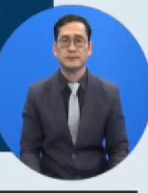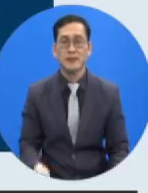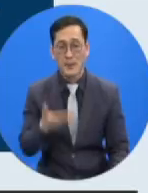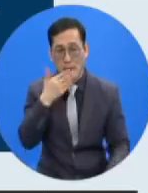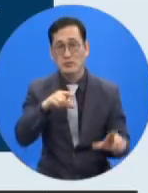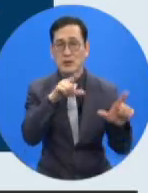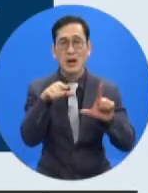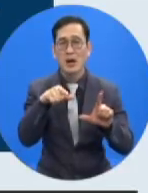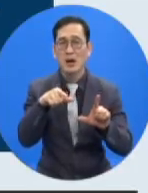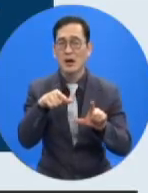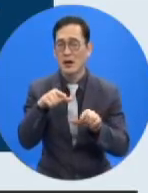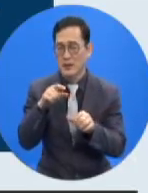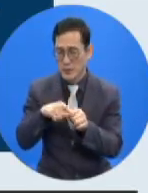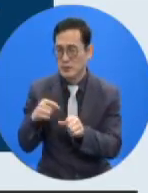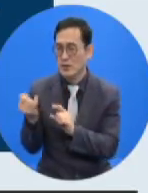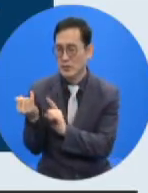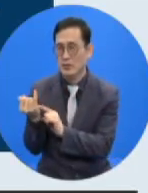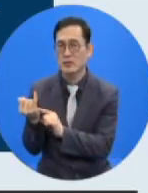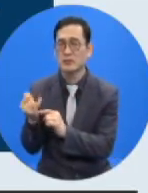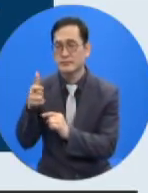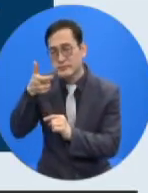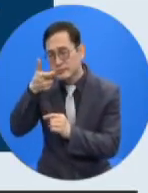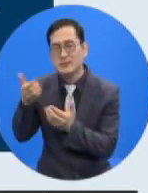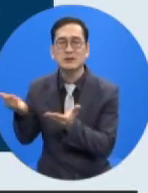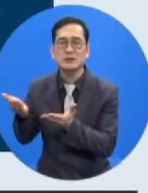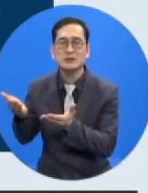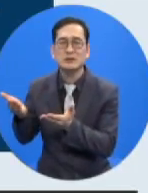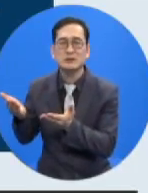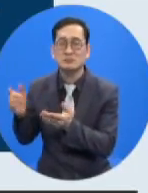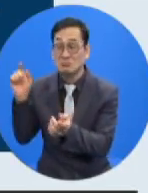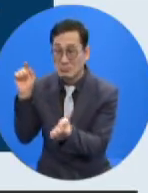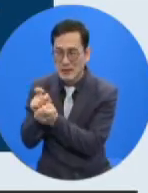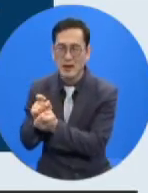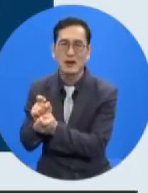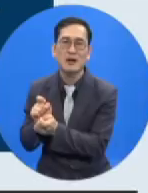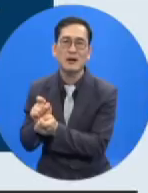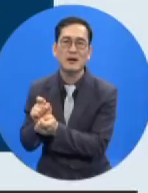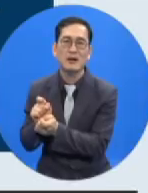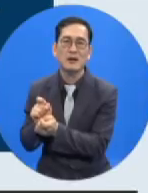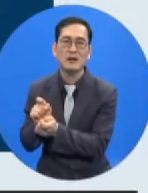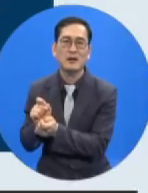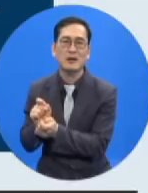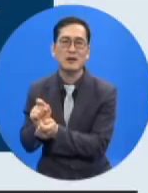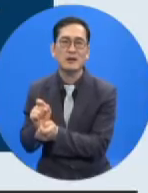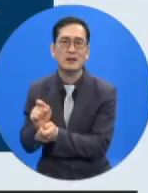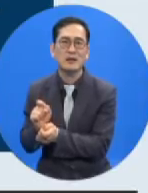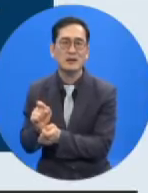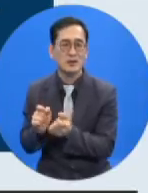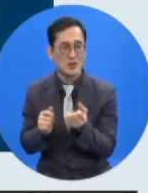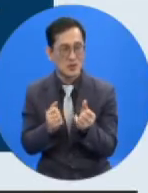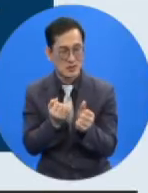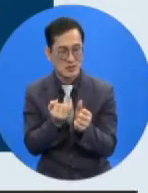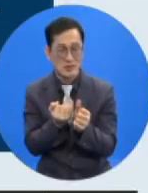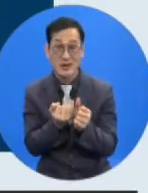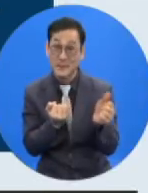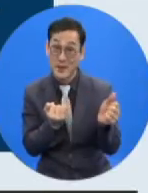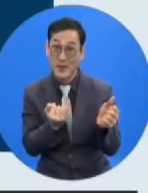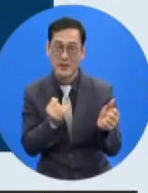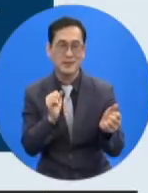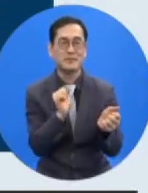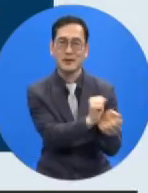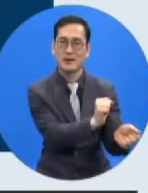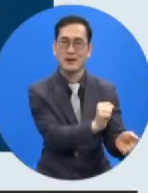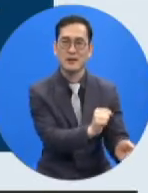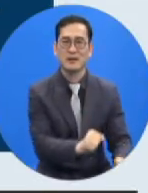일터 나갔다고. 하필 그 구로콜센터에서 감염이 되고 하필 남편에게 옮겨진 겁니다. 그